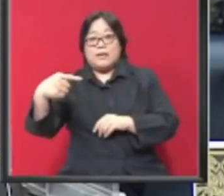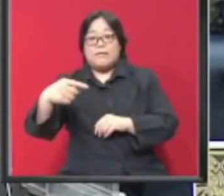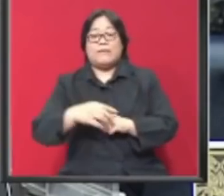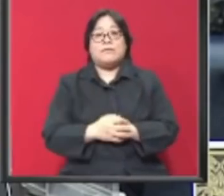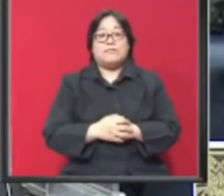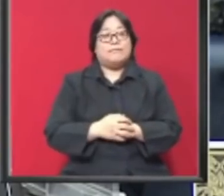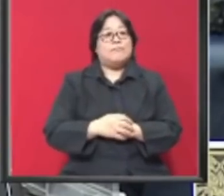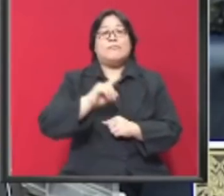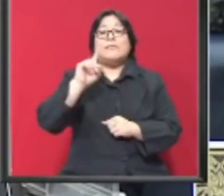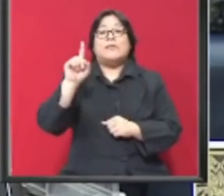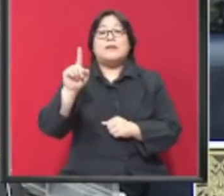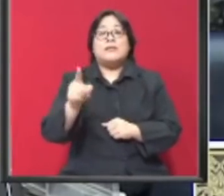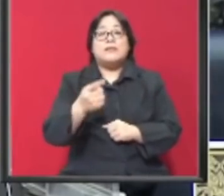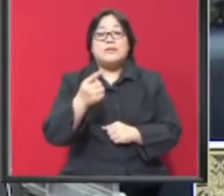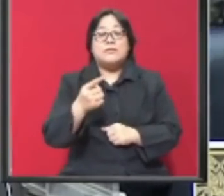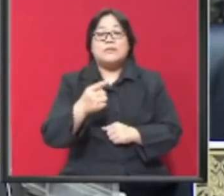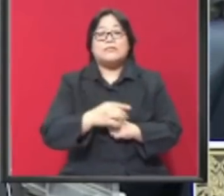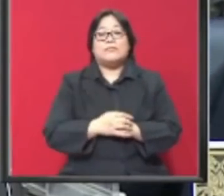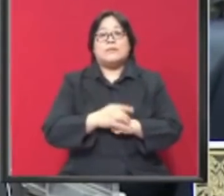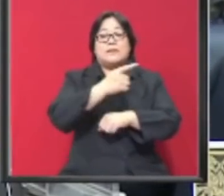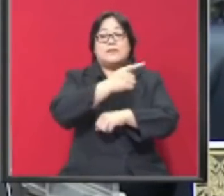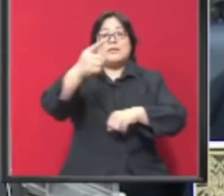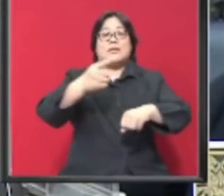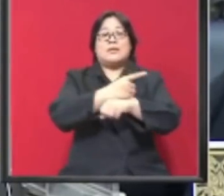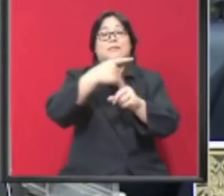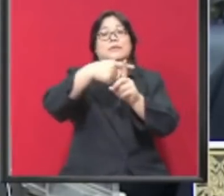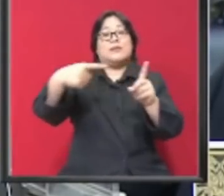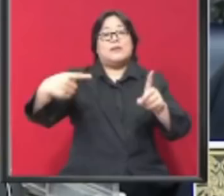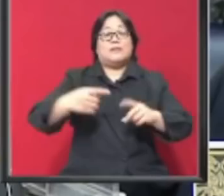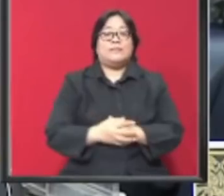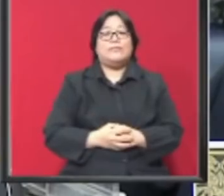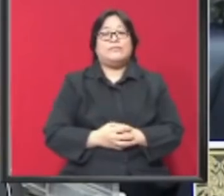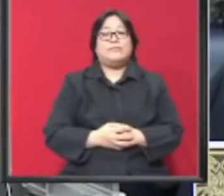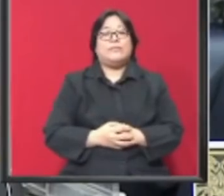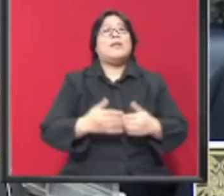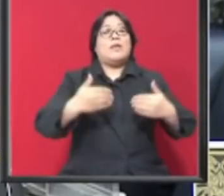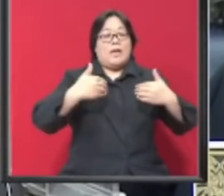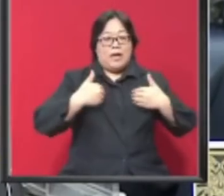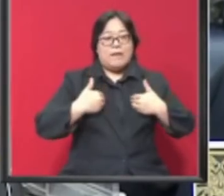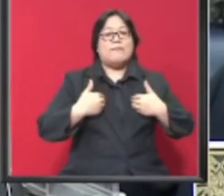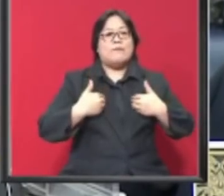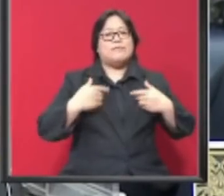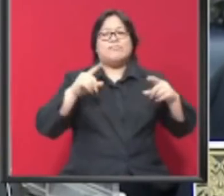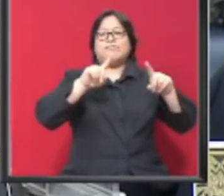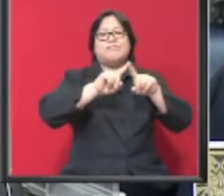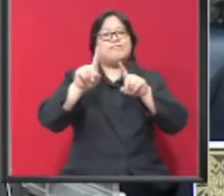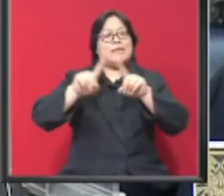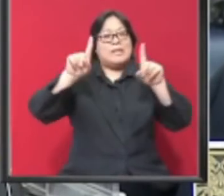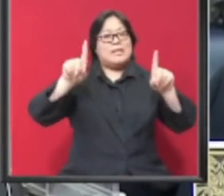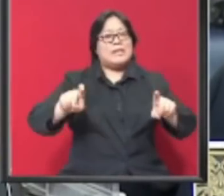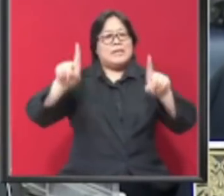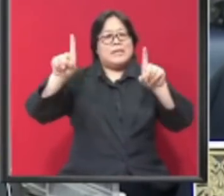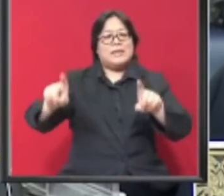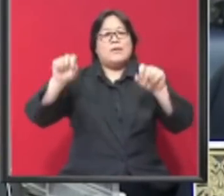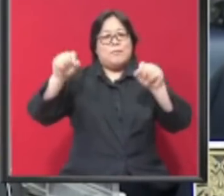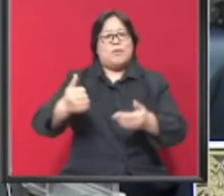dalam jangka masa hanya satu jam setengah ada juga Jenis tes yang